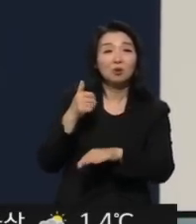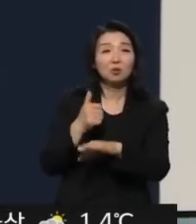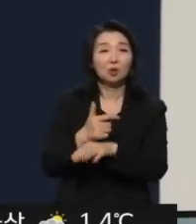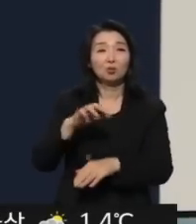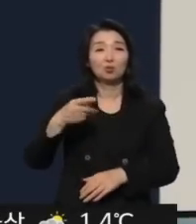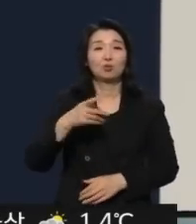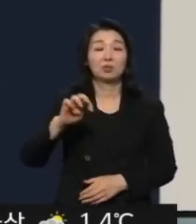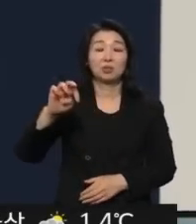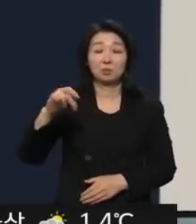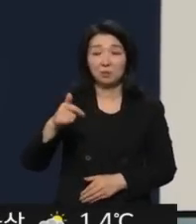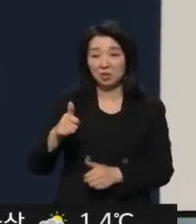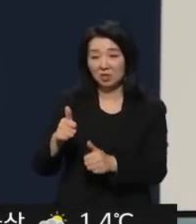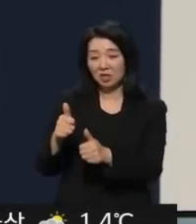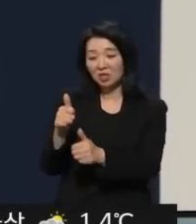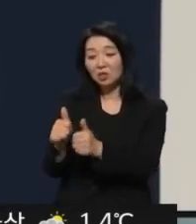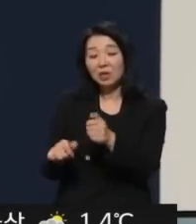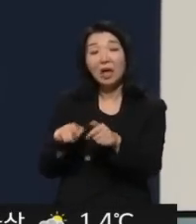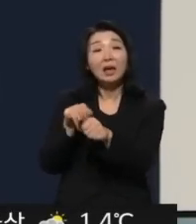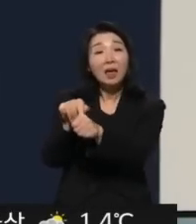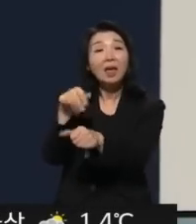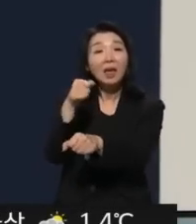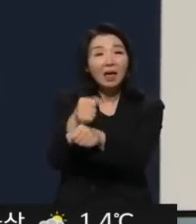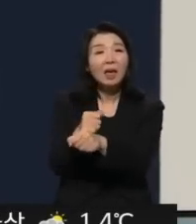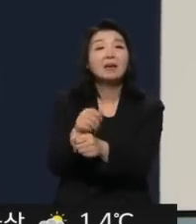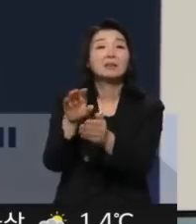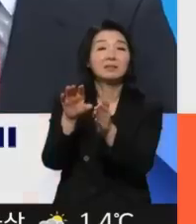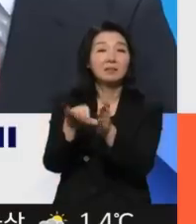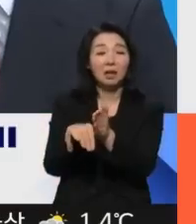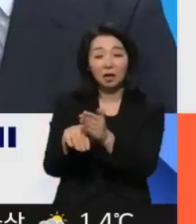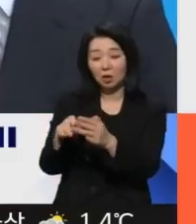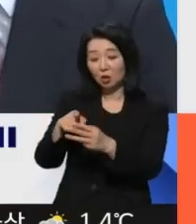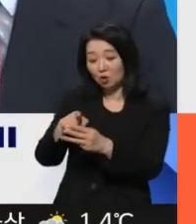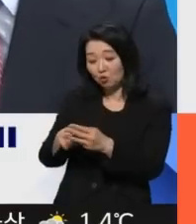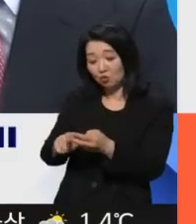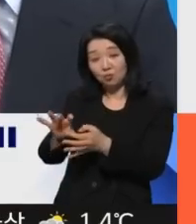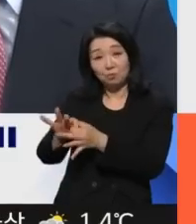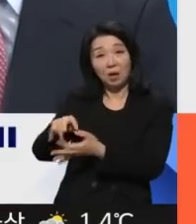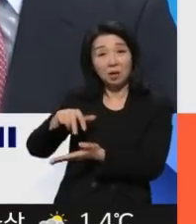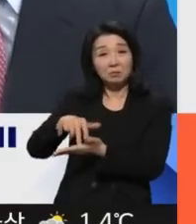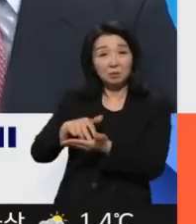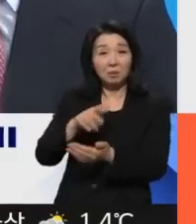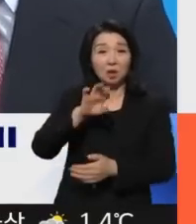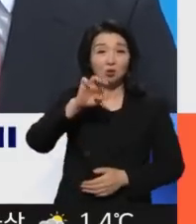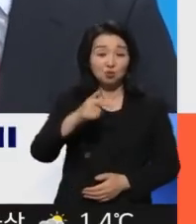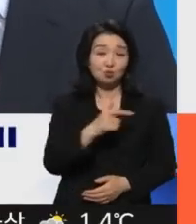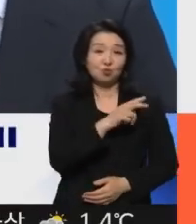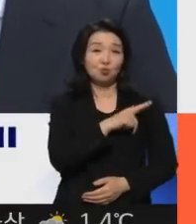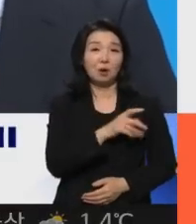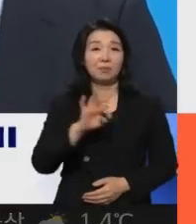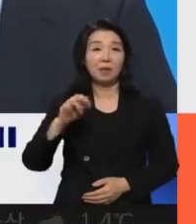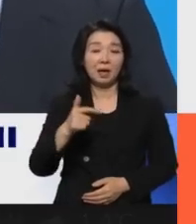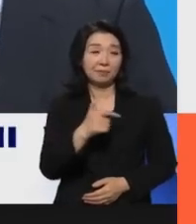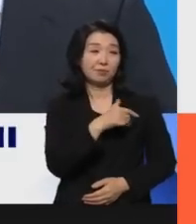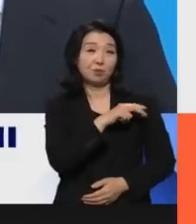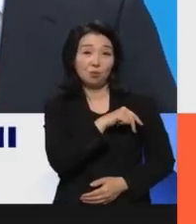나설 전당대회가 될 것이라고 내다봤는데요. 윤핵관 입장에서 유 전 의원이나 안철수 의원 둘 다 당대표가 되길 바라지